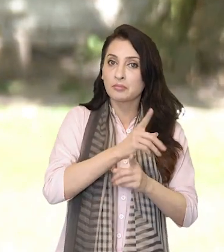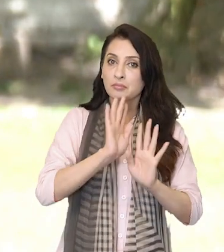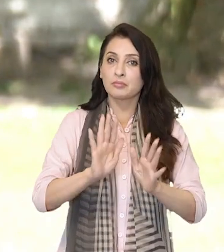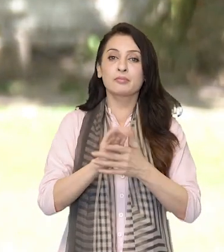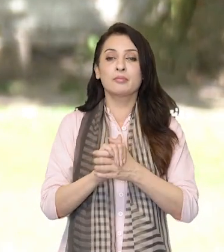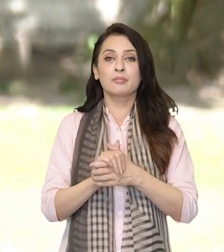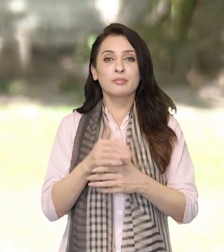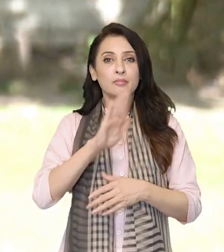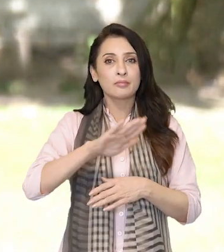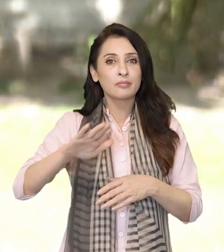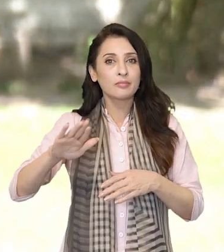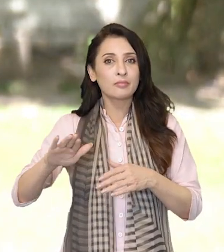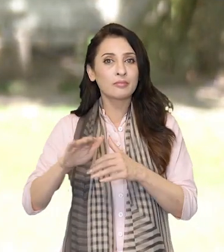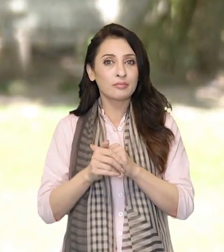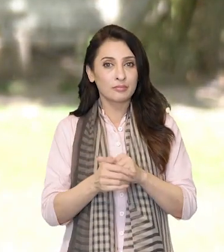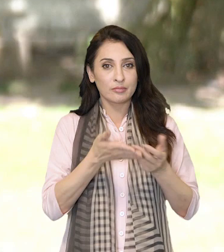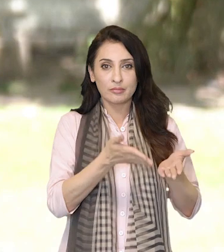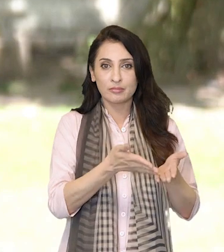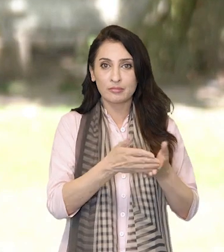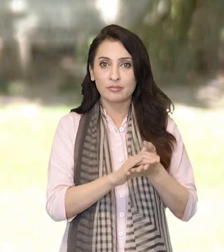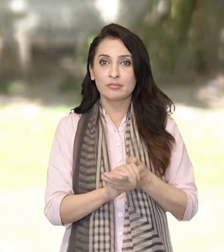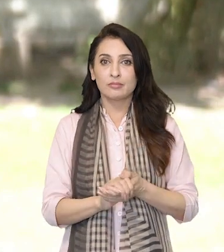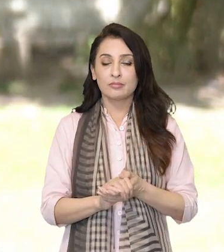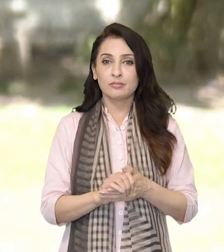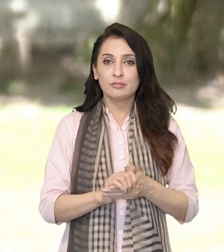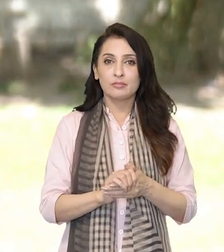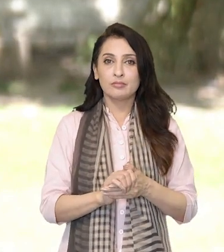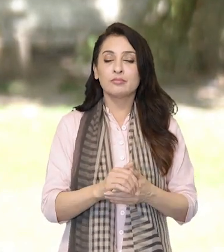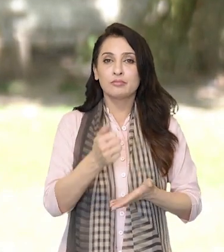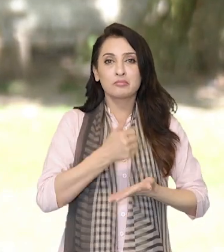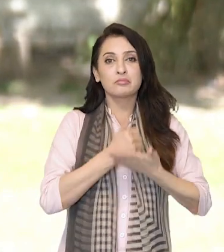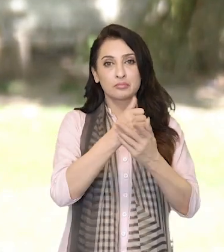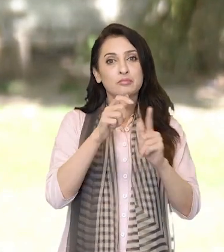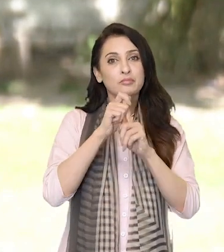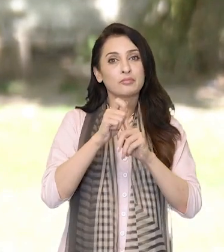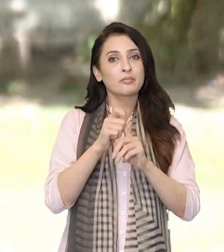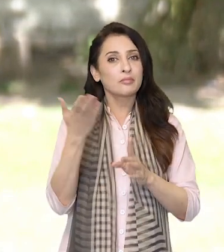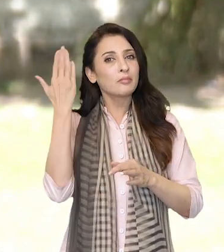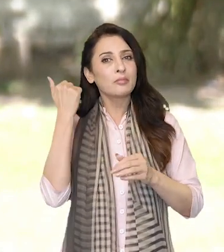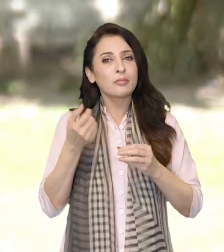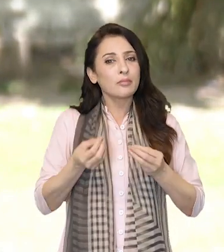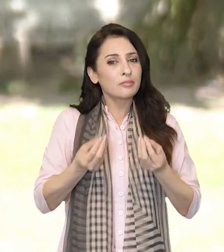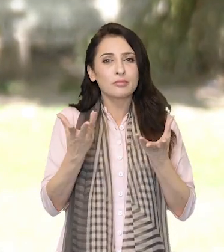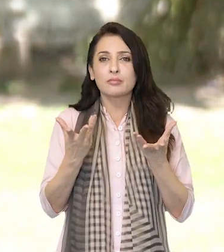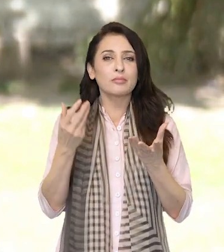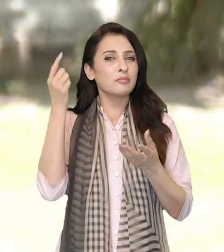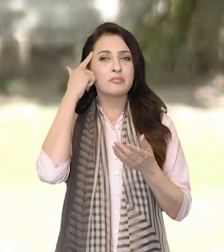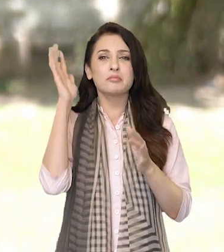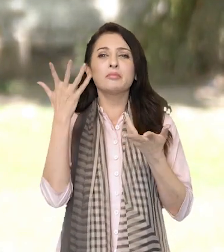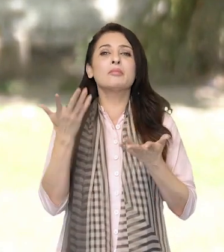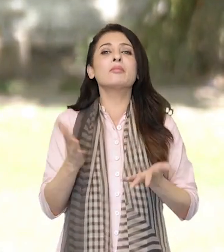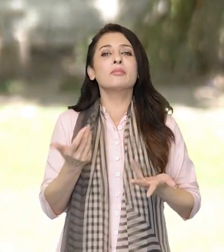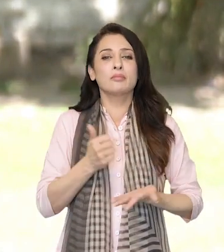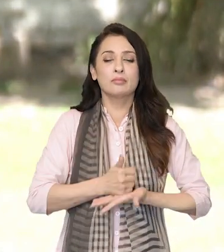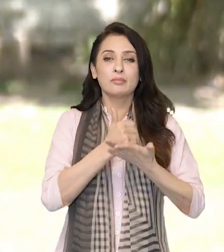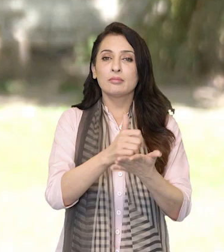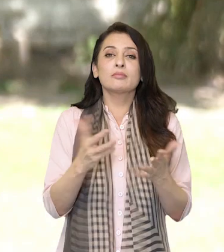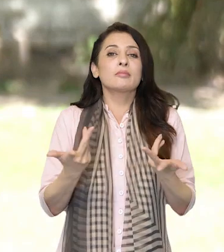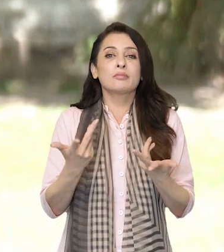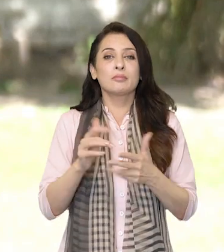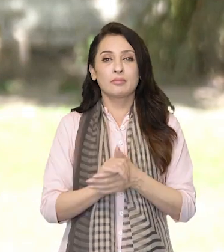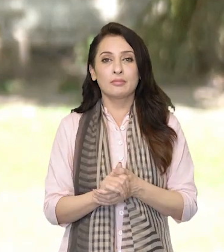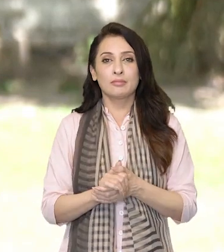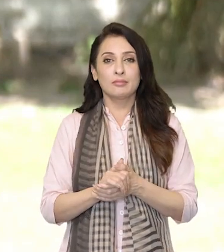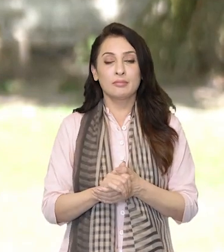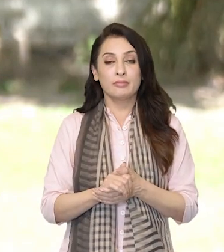प्रोटेक्शन ब्यूरो, जहाँ पे 500 अबैंडन एंड ऑर्फन बच्चे होते हैं। वो भी जब हमने काम शुरू किया, हमें कोई आइडिया नहीं था कि हम किस तरह से